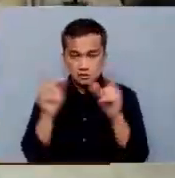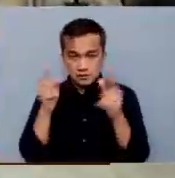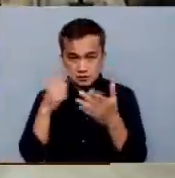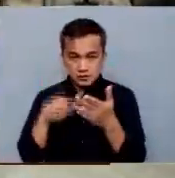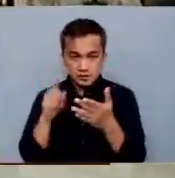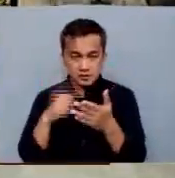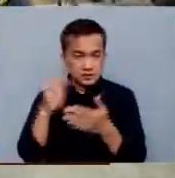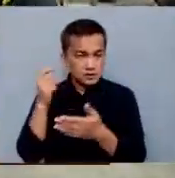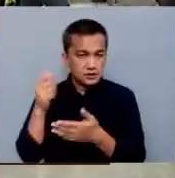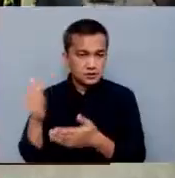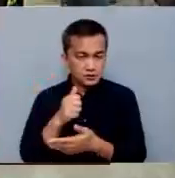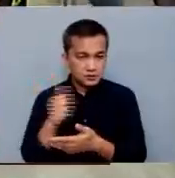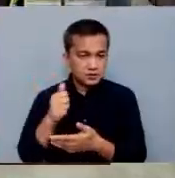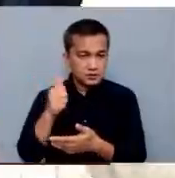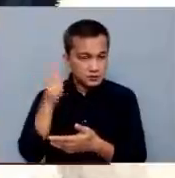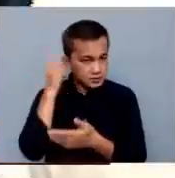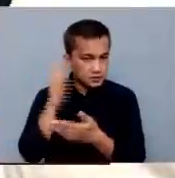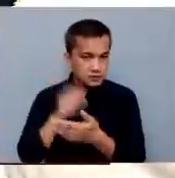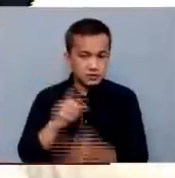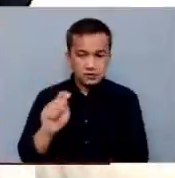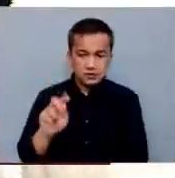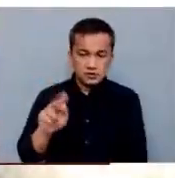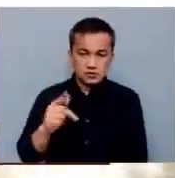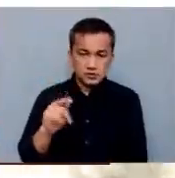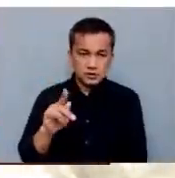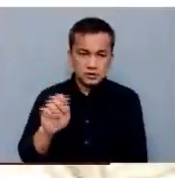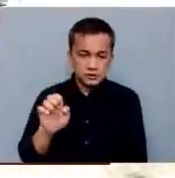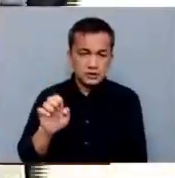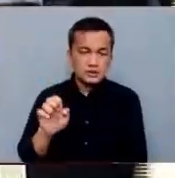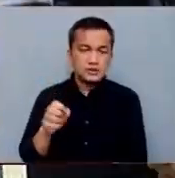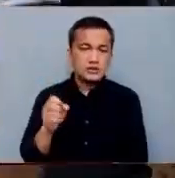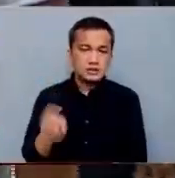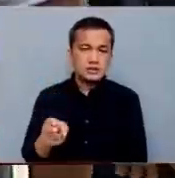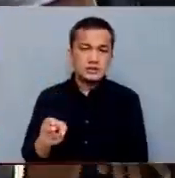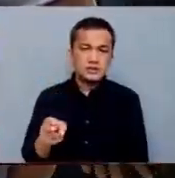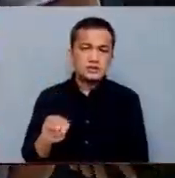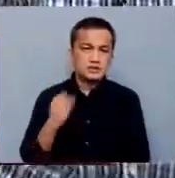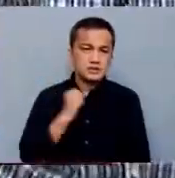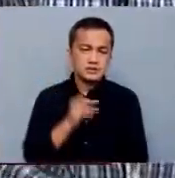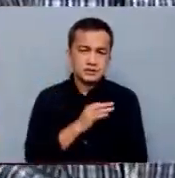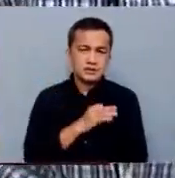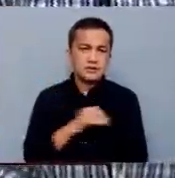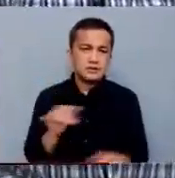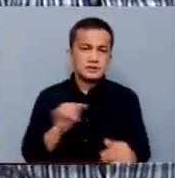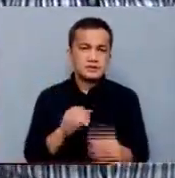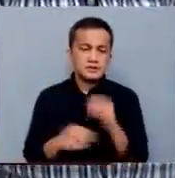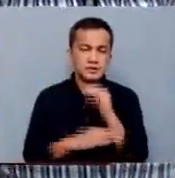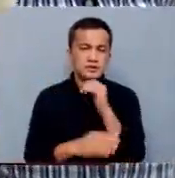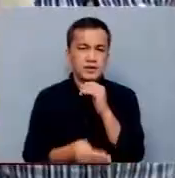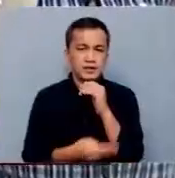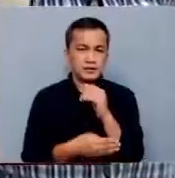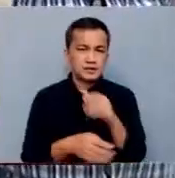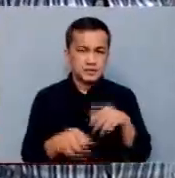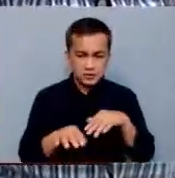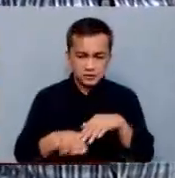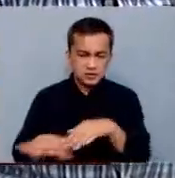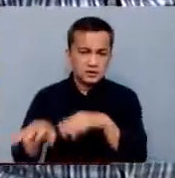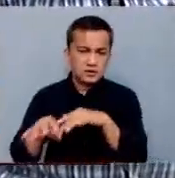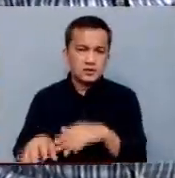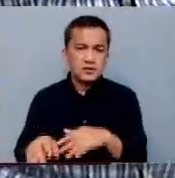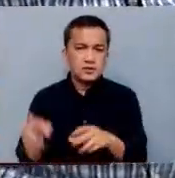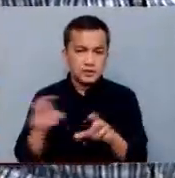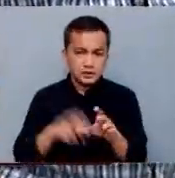Tugade. Kaya pinadagdagan niya ang tauhan sa airport pati sa baggage carousel. Kasi yung mga pasahero na babae, matanda, yung may